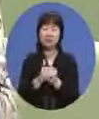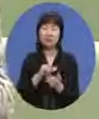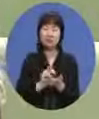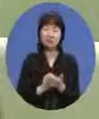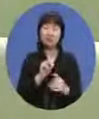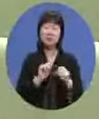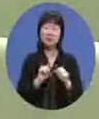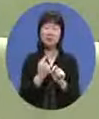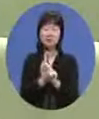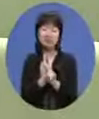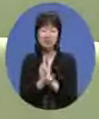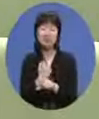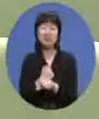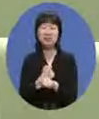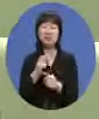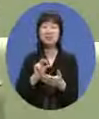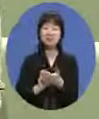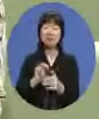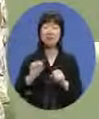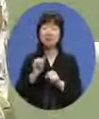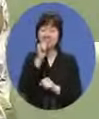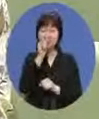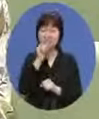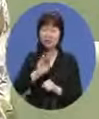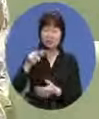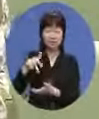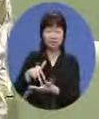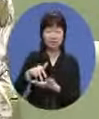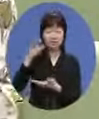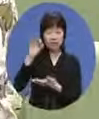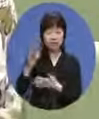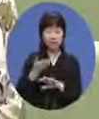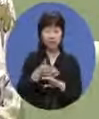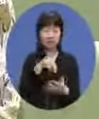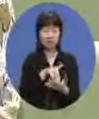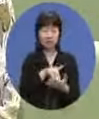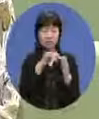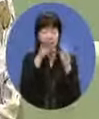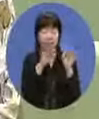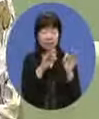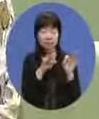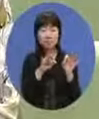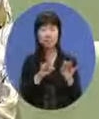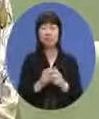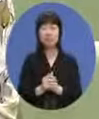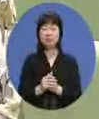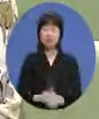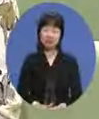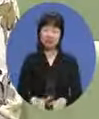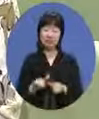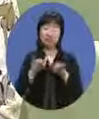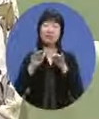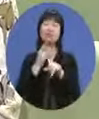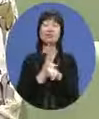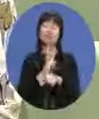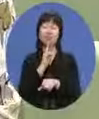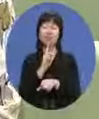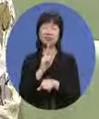행동이란 말이에요. 고쳐져야 되는 문제 행동인데 한 측면으로 보면 다른 측면으로 보면은 애가 성장을 좀 하는